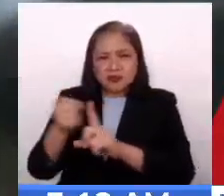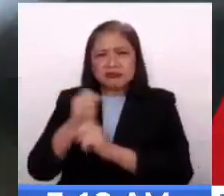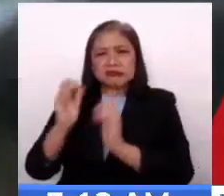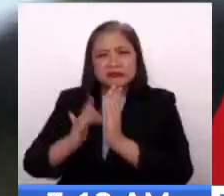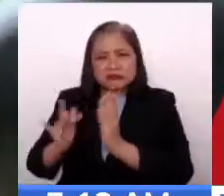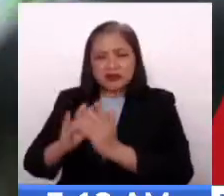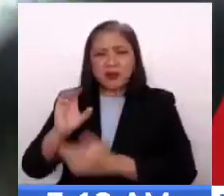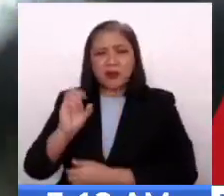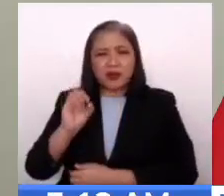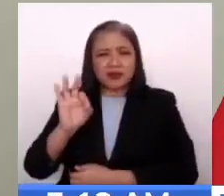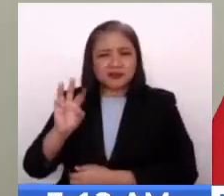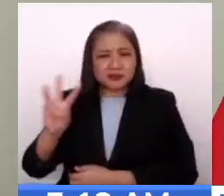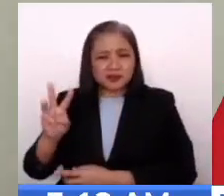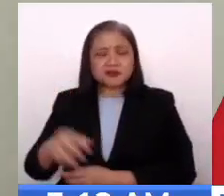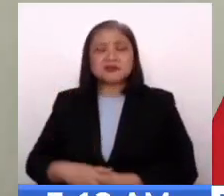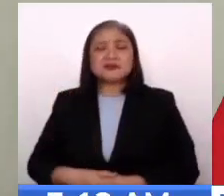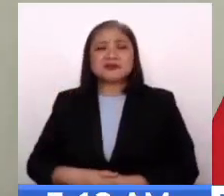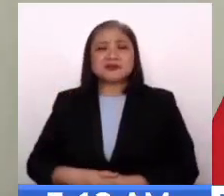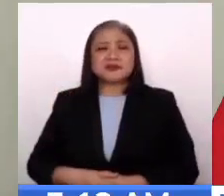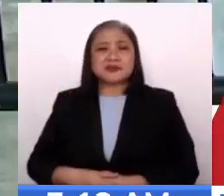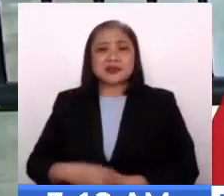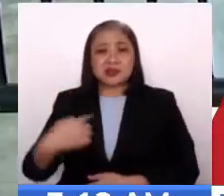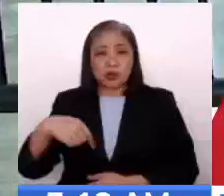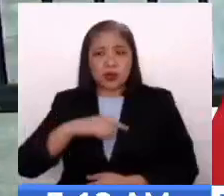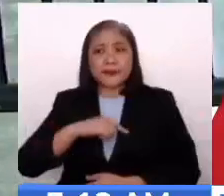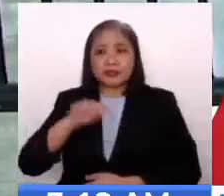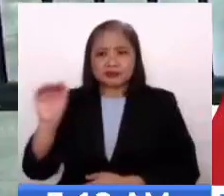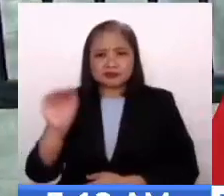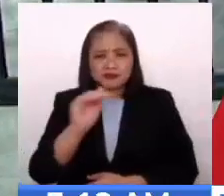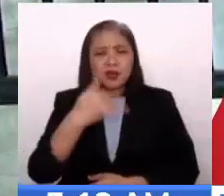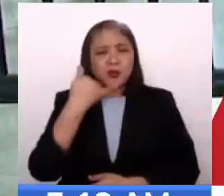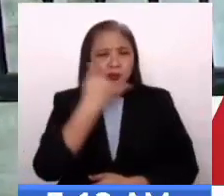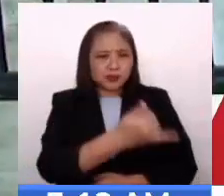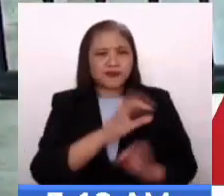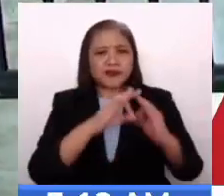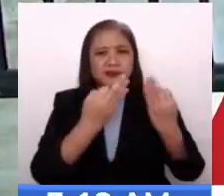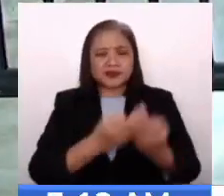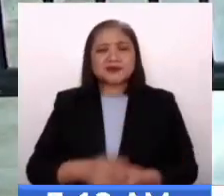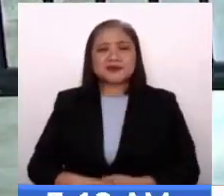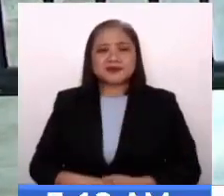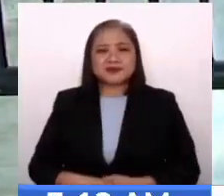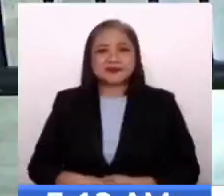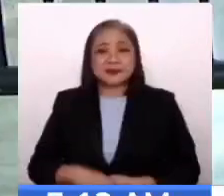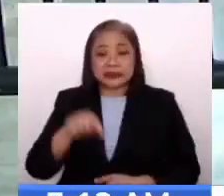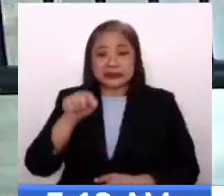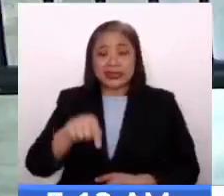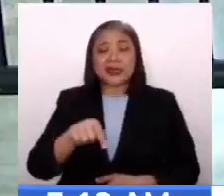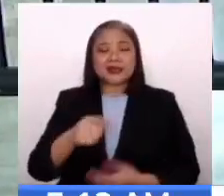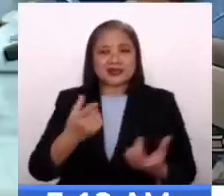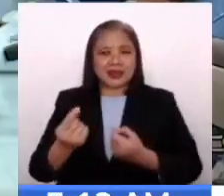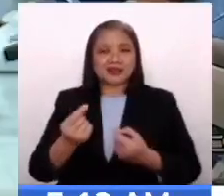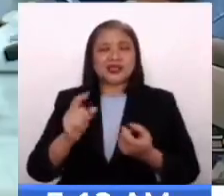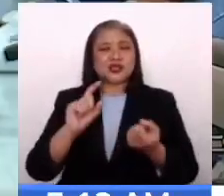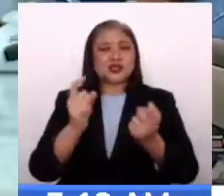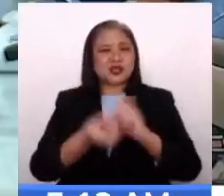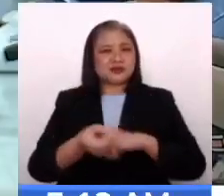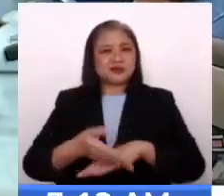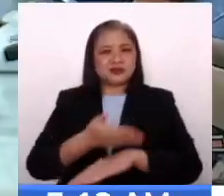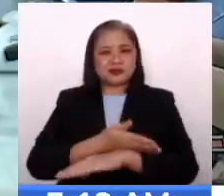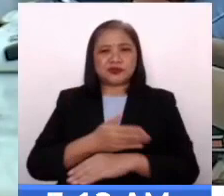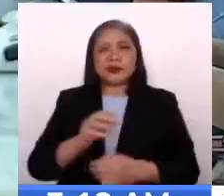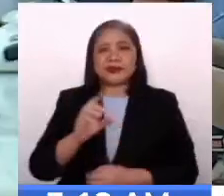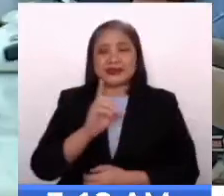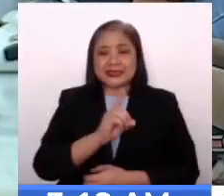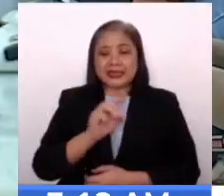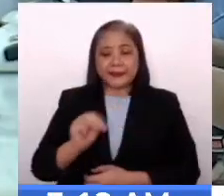kami na mismo ang tatawag sa mga pamilya. Isa lang daw ito sa mga gagawing pagbabago ng DMW na paglilipatan ng